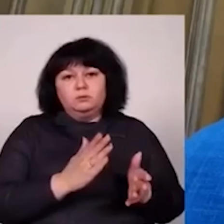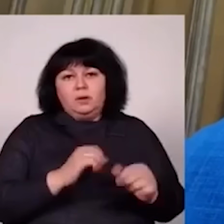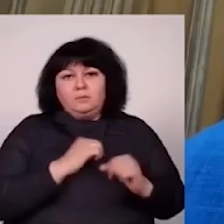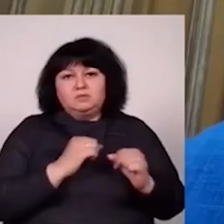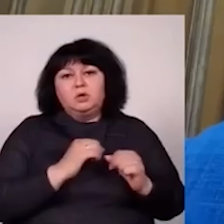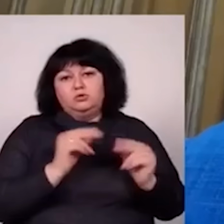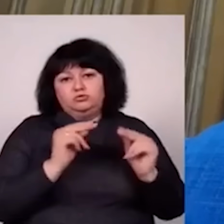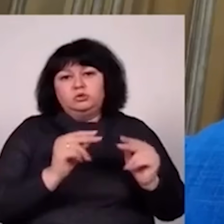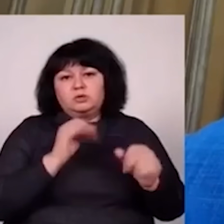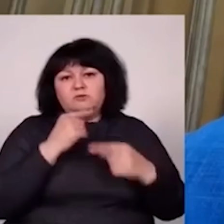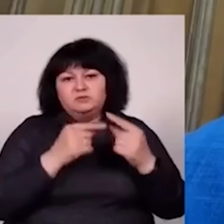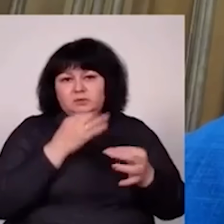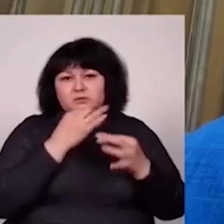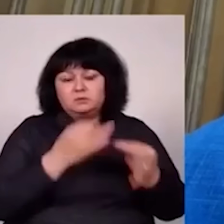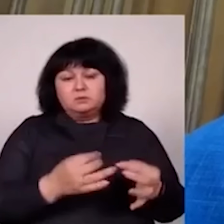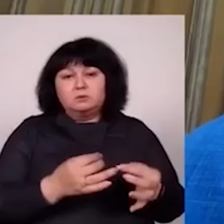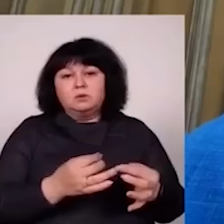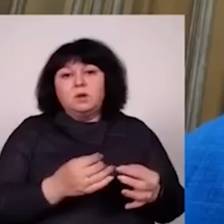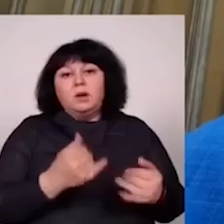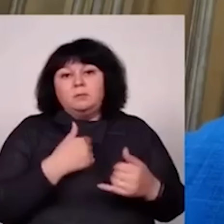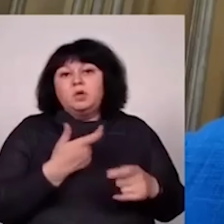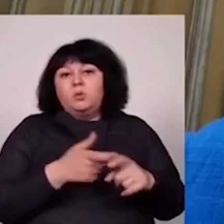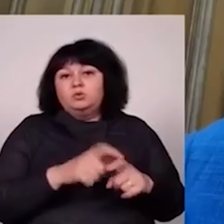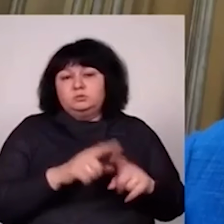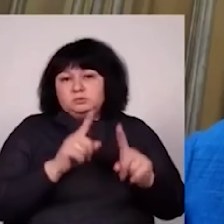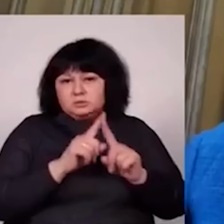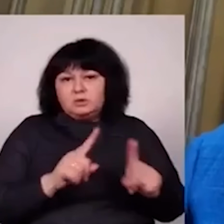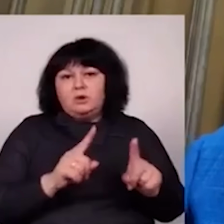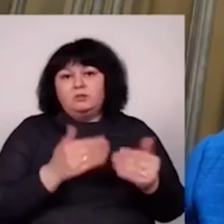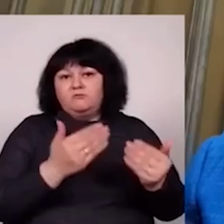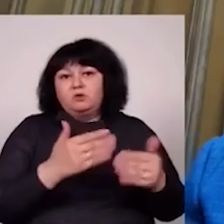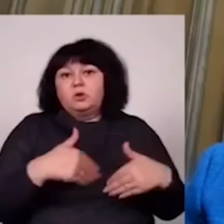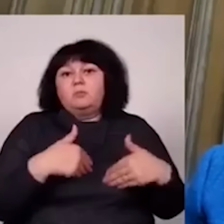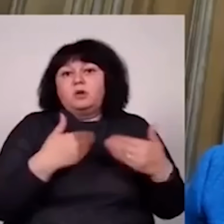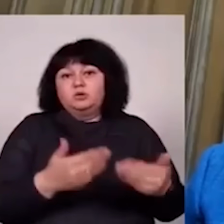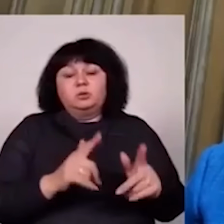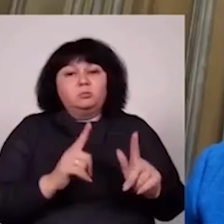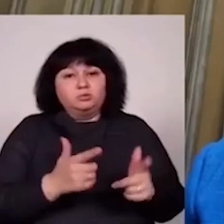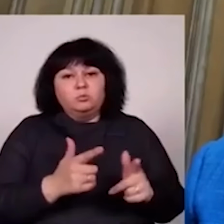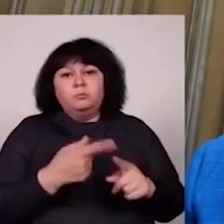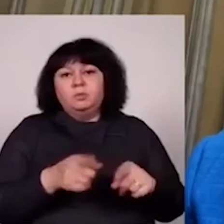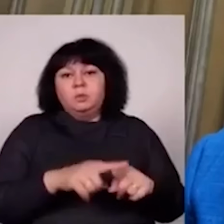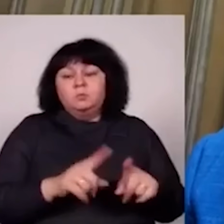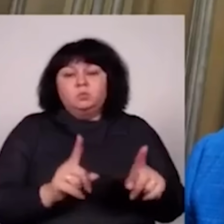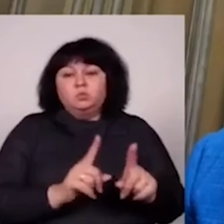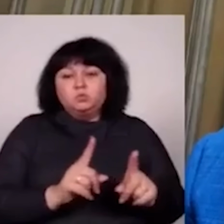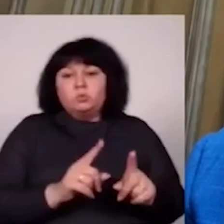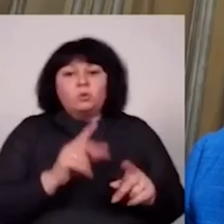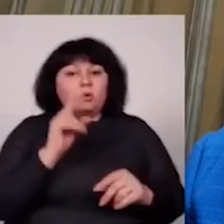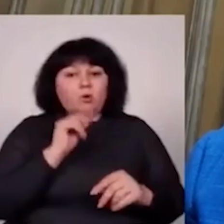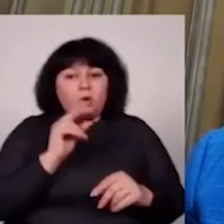постараюсь откровенно, как всегда. Мне очень странно ваше обращение. Почему? Потому что